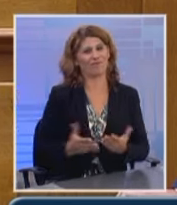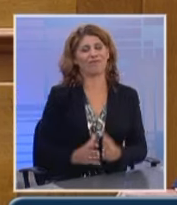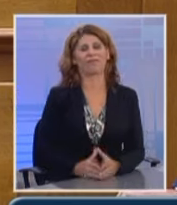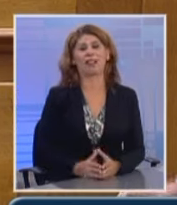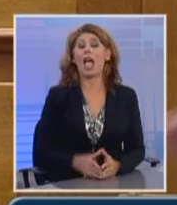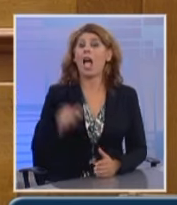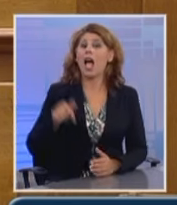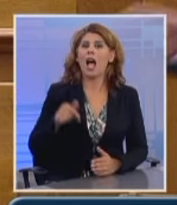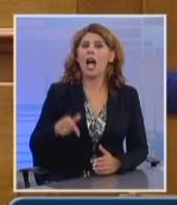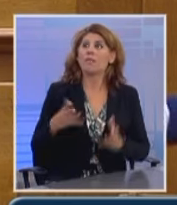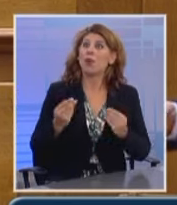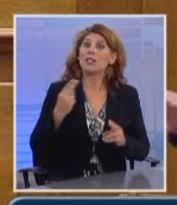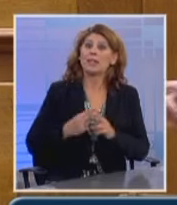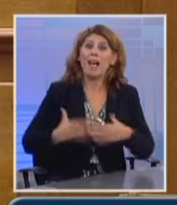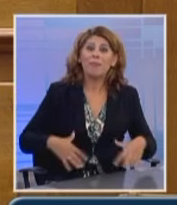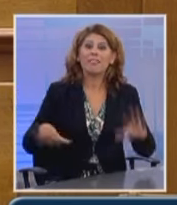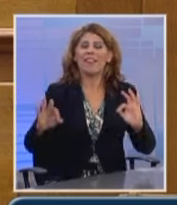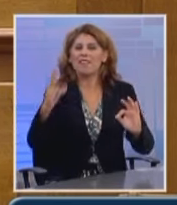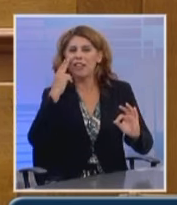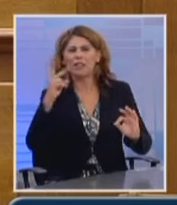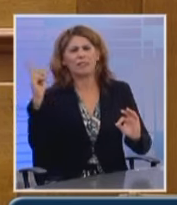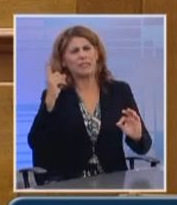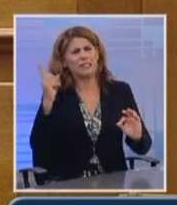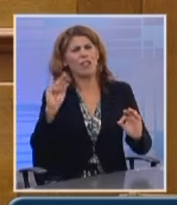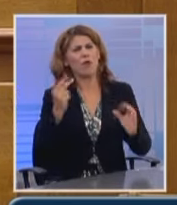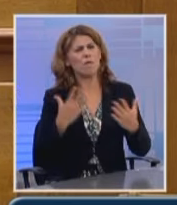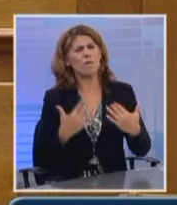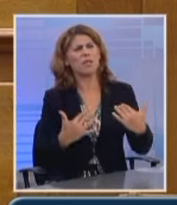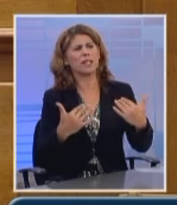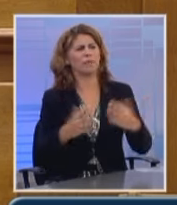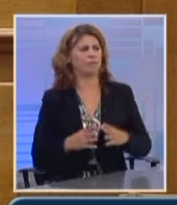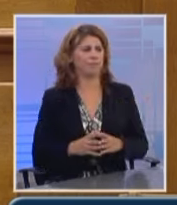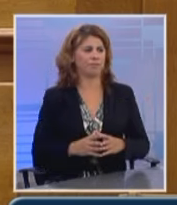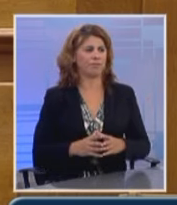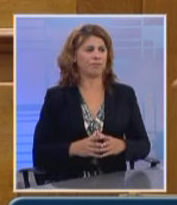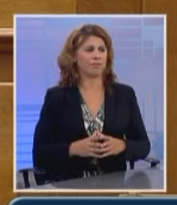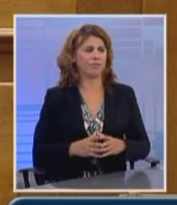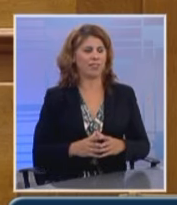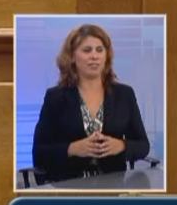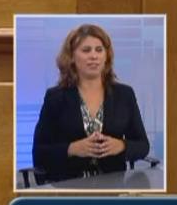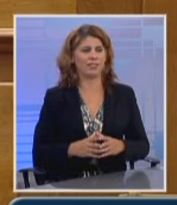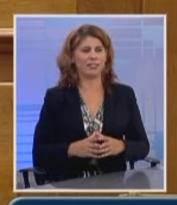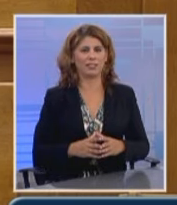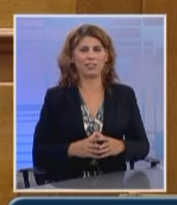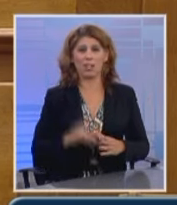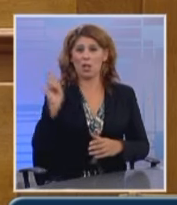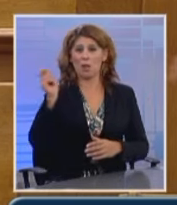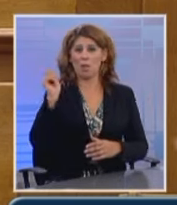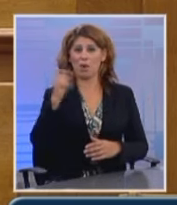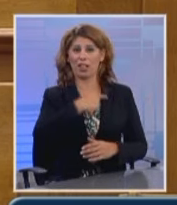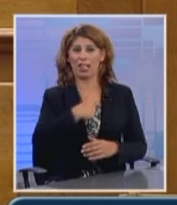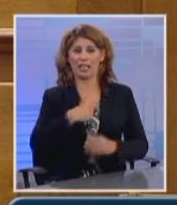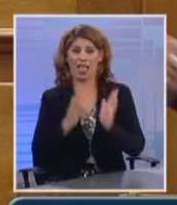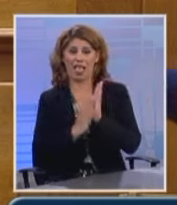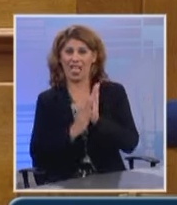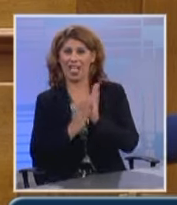Και είναι ιδιαίτερη και φάνηκε από την αρχή. Συνήθως στο Κοινοβούλιο οι αντίπαλοι πολιτικοί αρχηγοί δεν χειροκροτά ένας τον